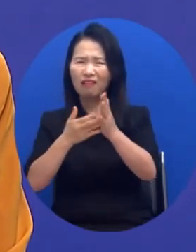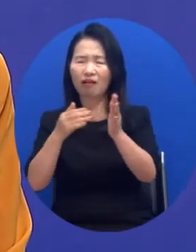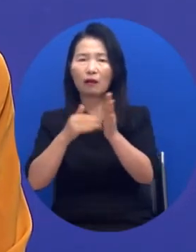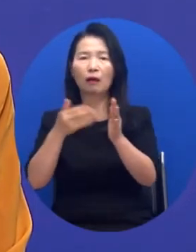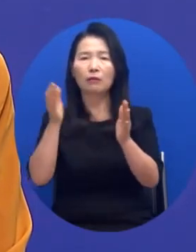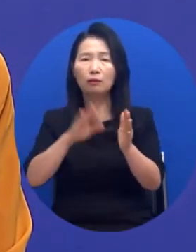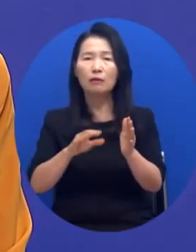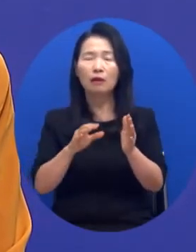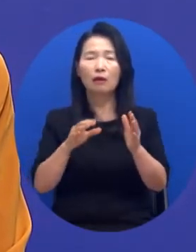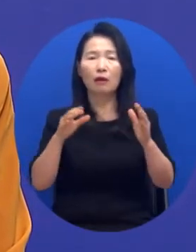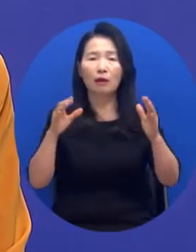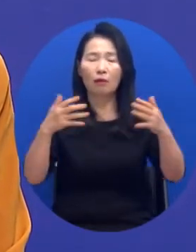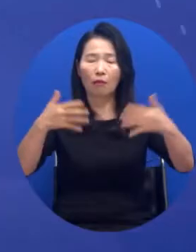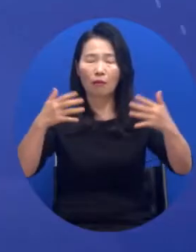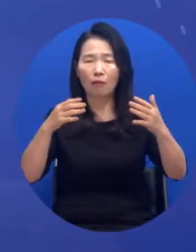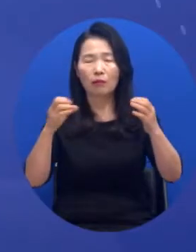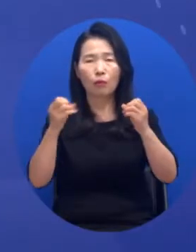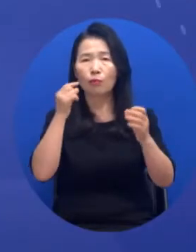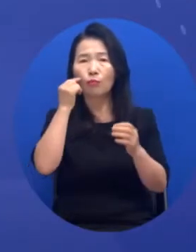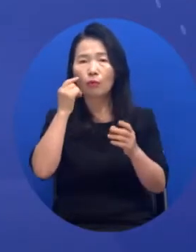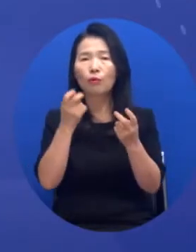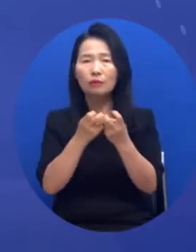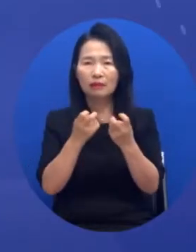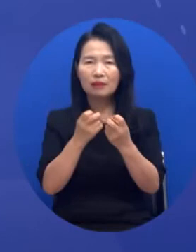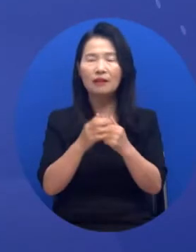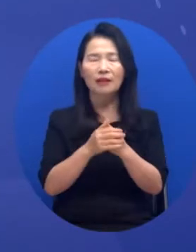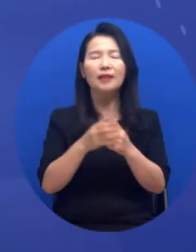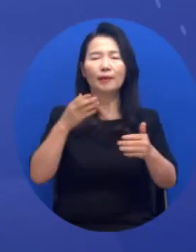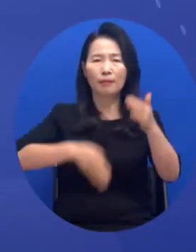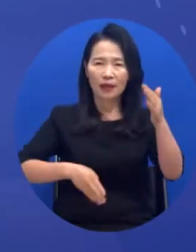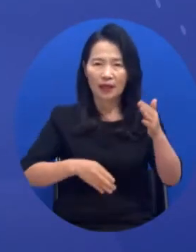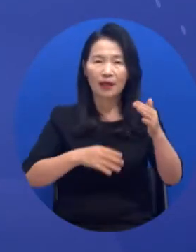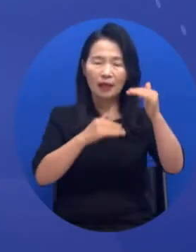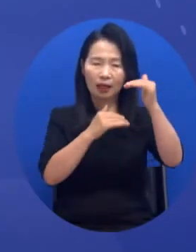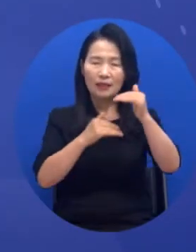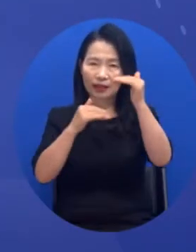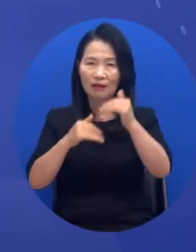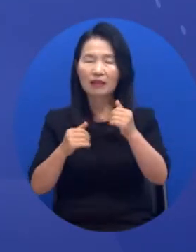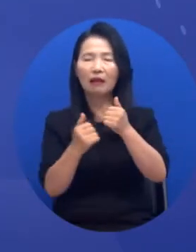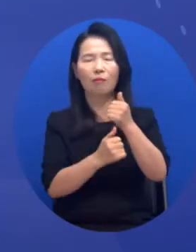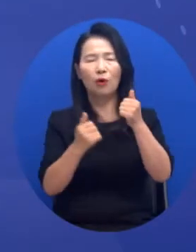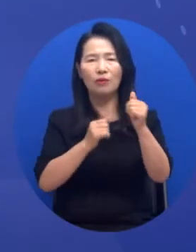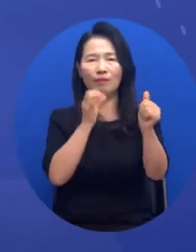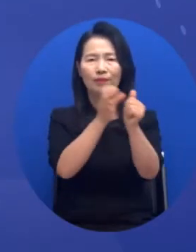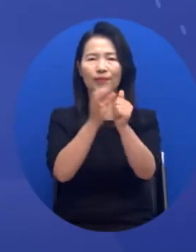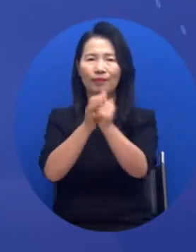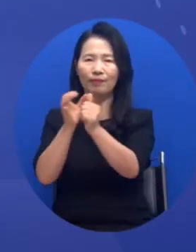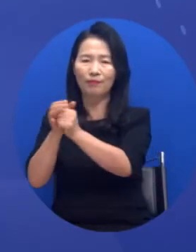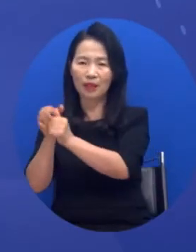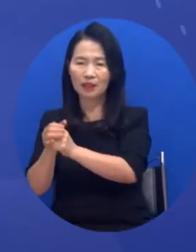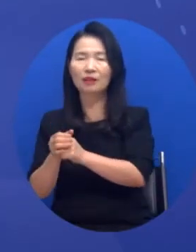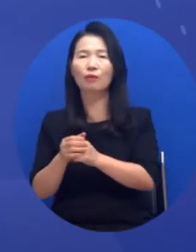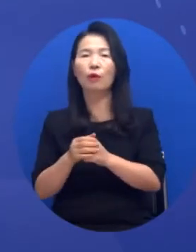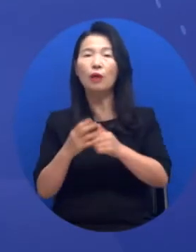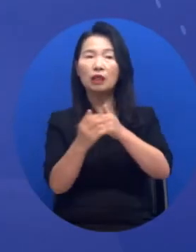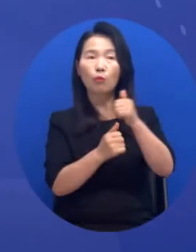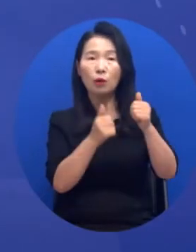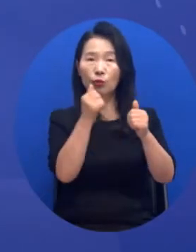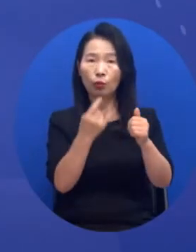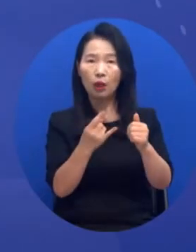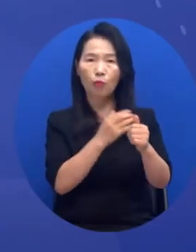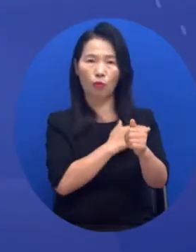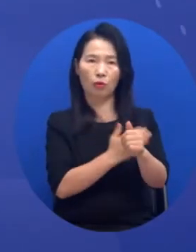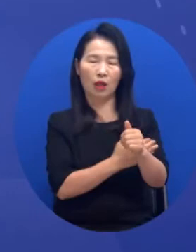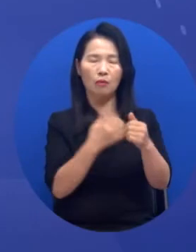어떻게 저리 합니까 4대 다소 교단들이 미즈 난 않건 에 대한 결의 인원으로 넘기면서 매년 보다 임원의 권한도 커지고 또